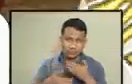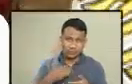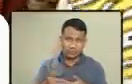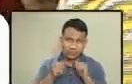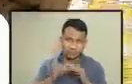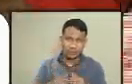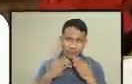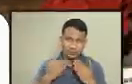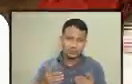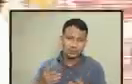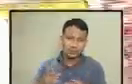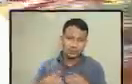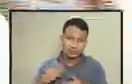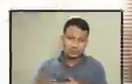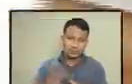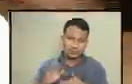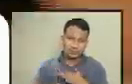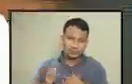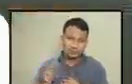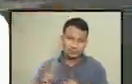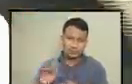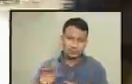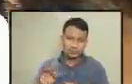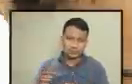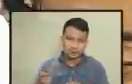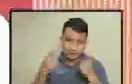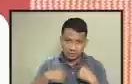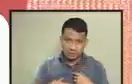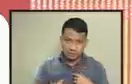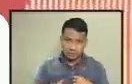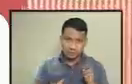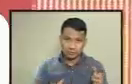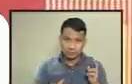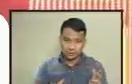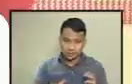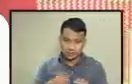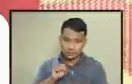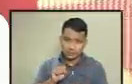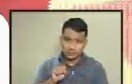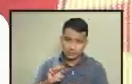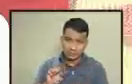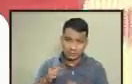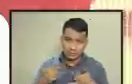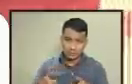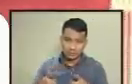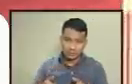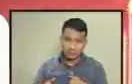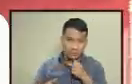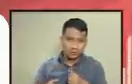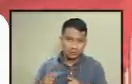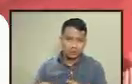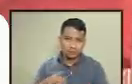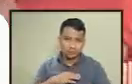na blessing. Tinapos din kasi niya ang 2019 na may gintong medalya mula sa 30th SEA Games. Pero hindi pa raw siya